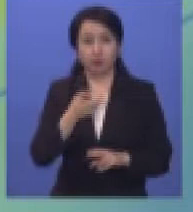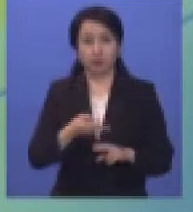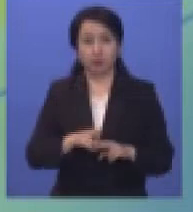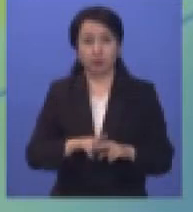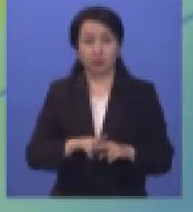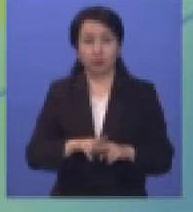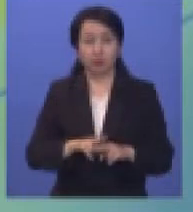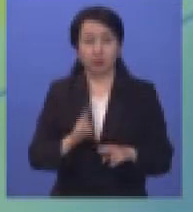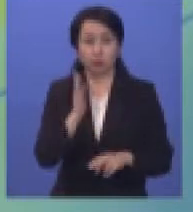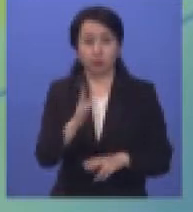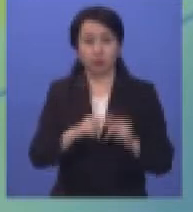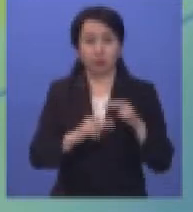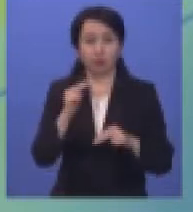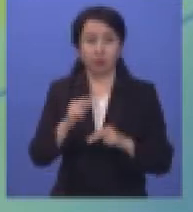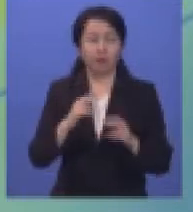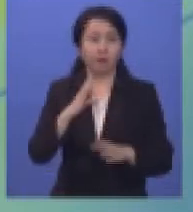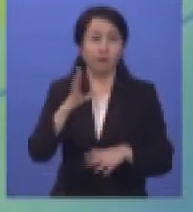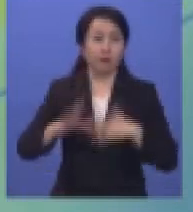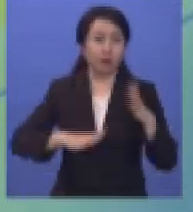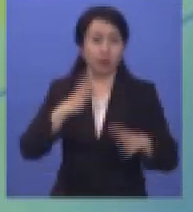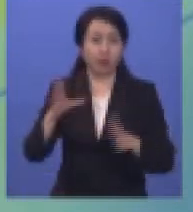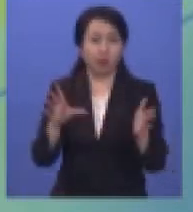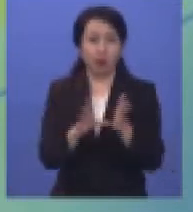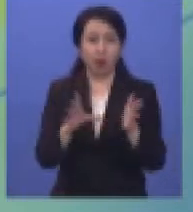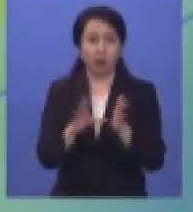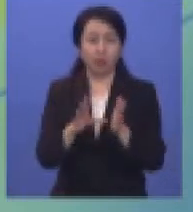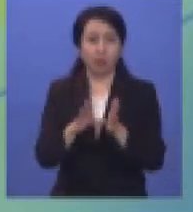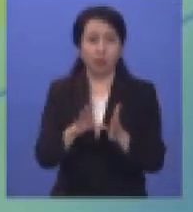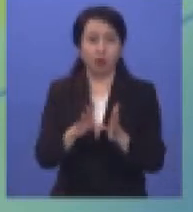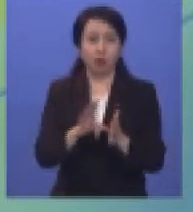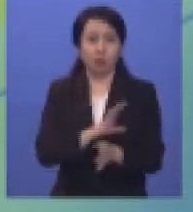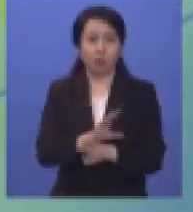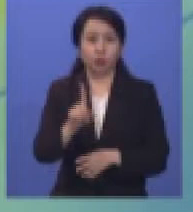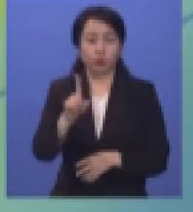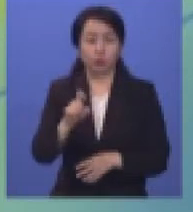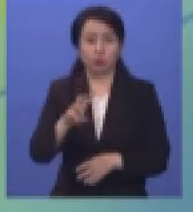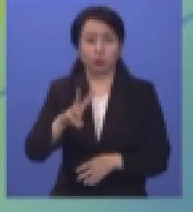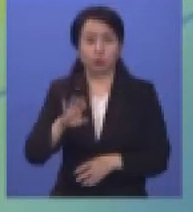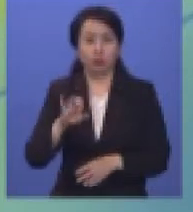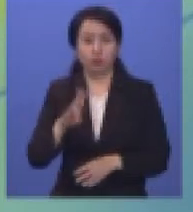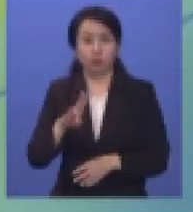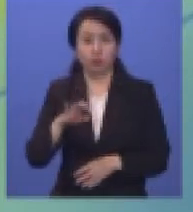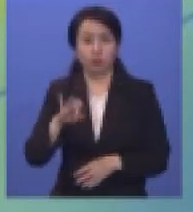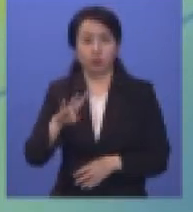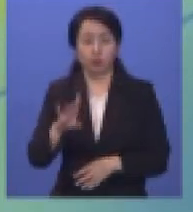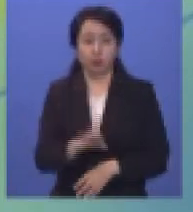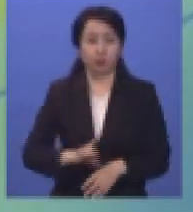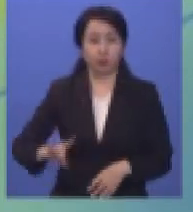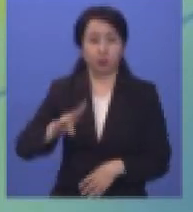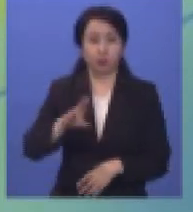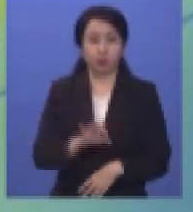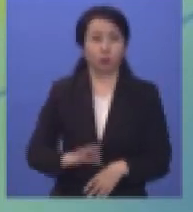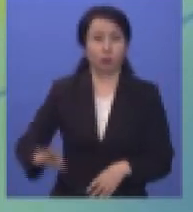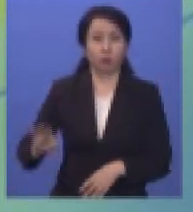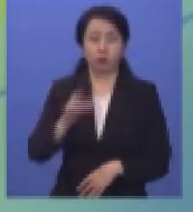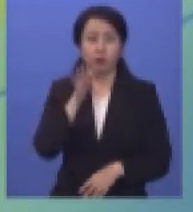которого предусматривается строительство ветровой электрической станции мощностью 100 мегаватт в Сарысусском районе